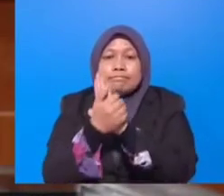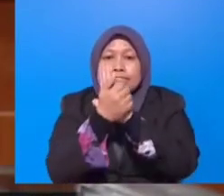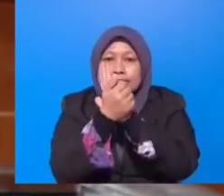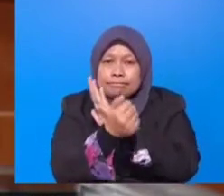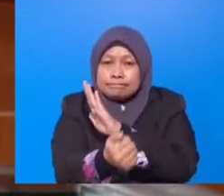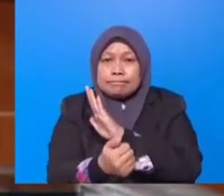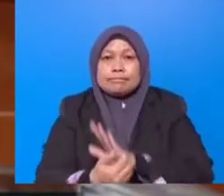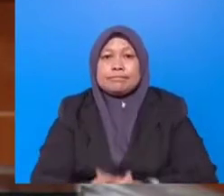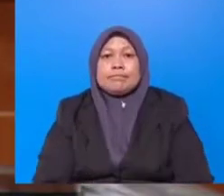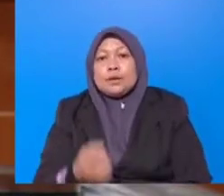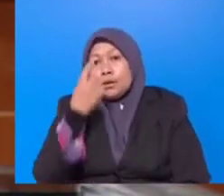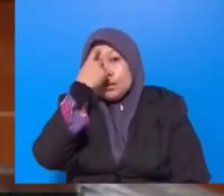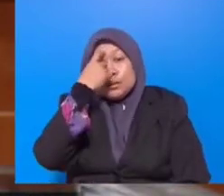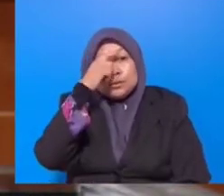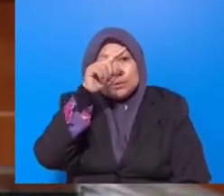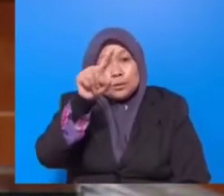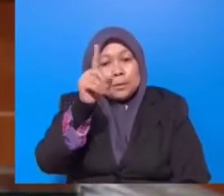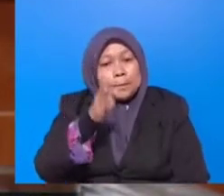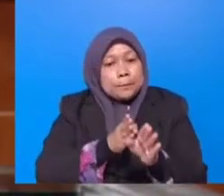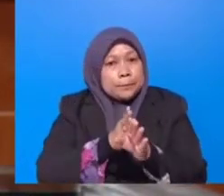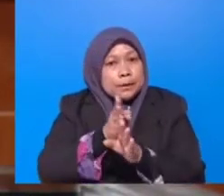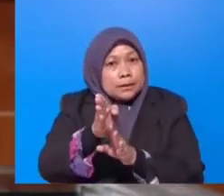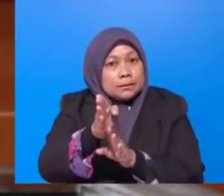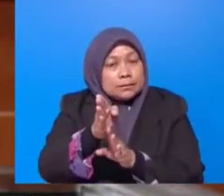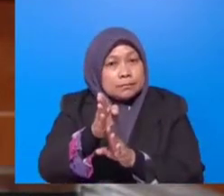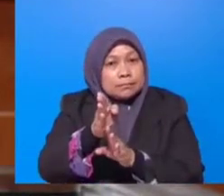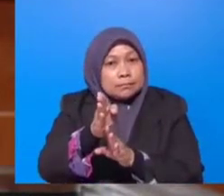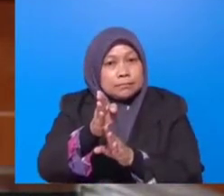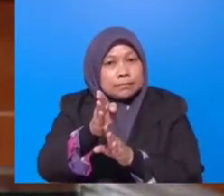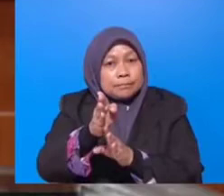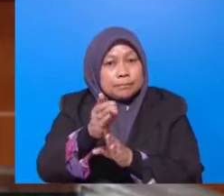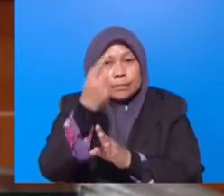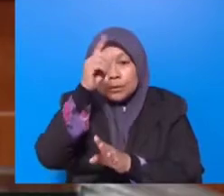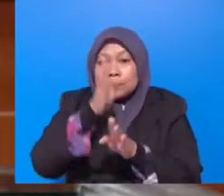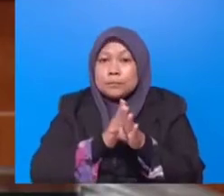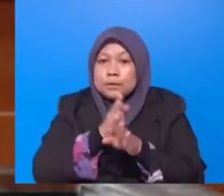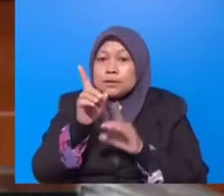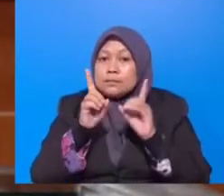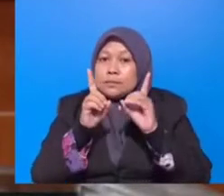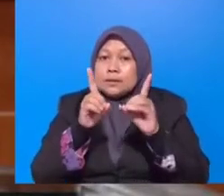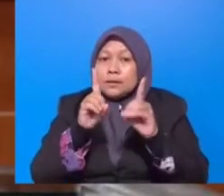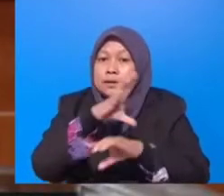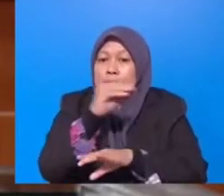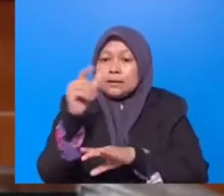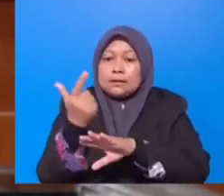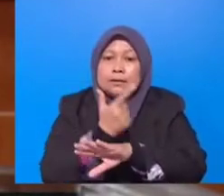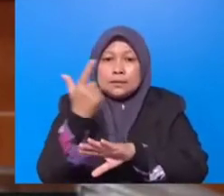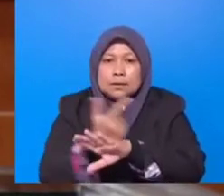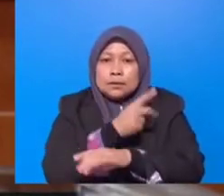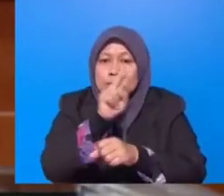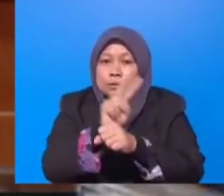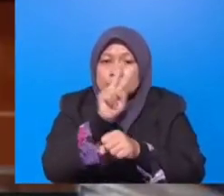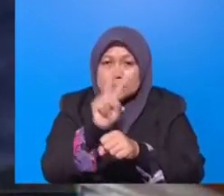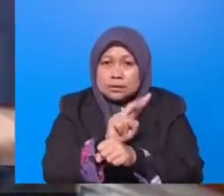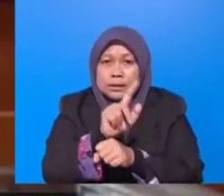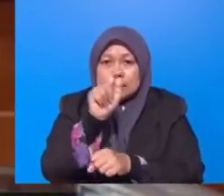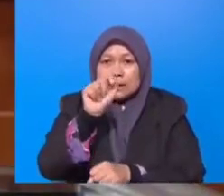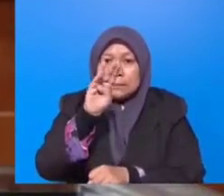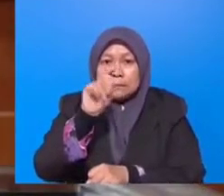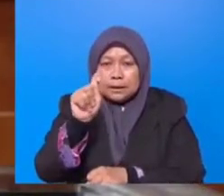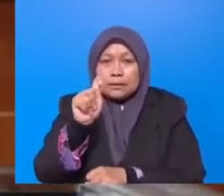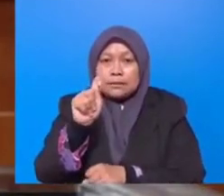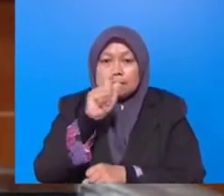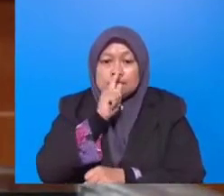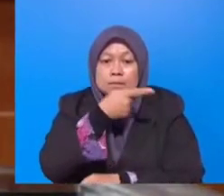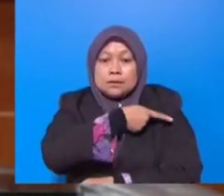bakat bagi bidang pendidikan bagi bidang pendidikan dan latihan teknik ldap Oke channel Tibet pula